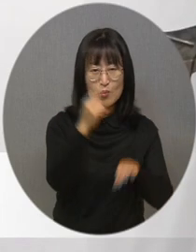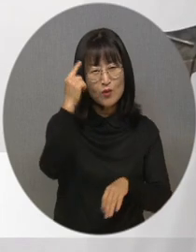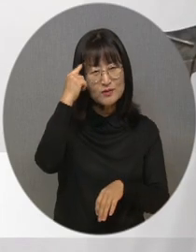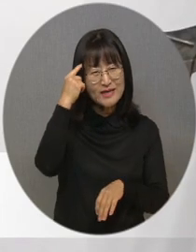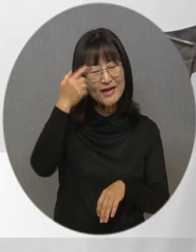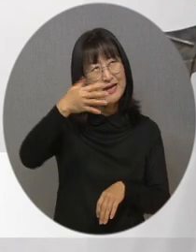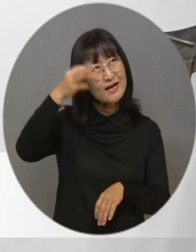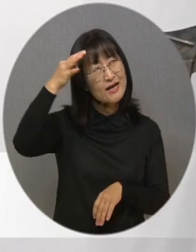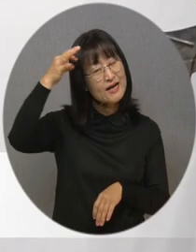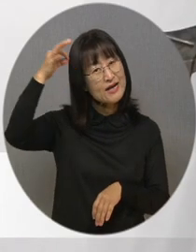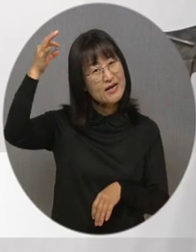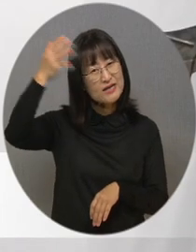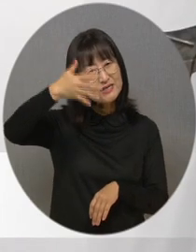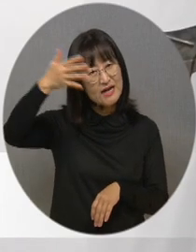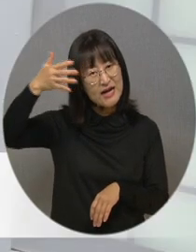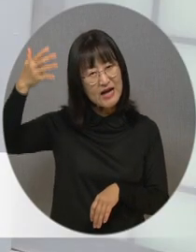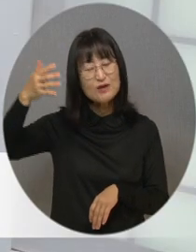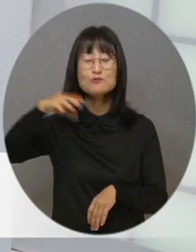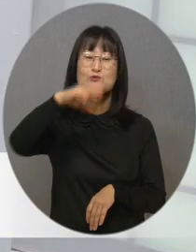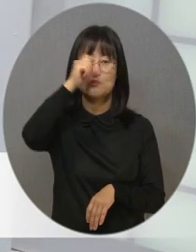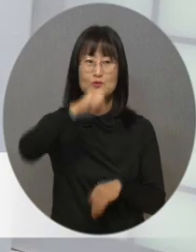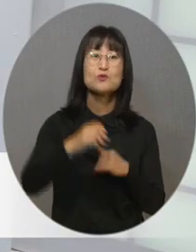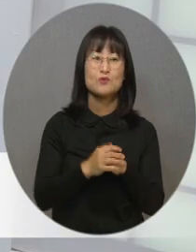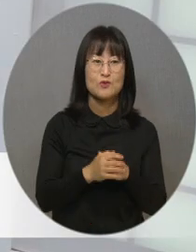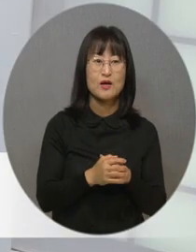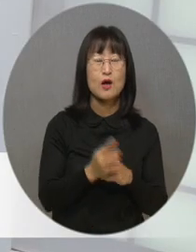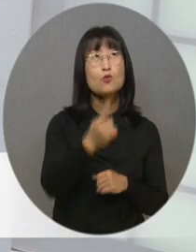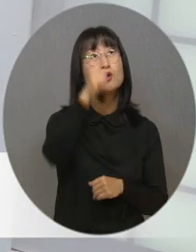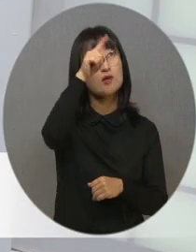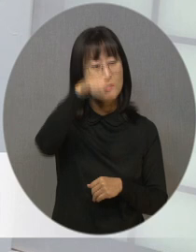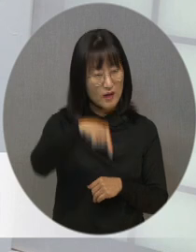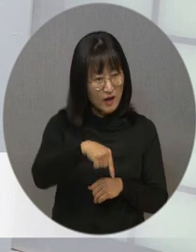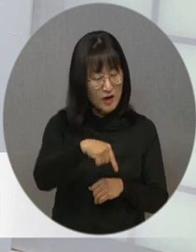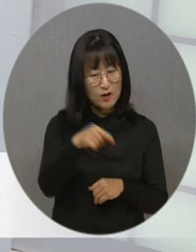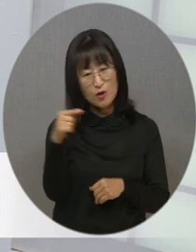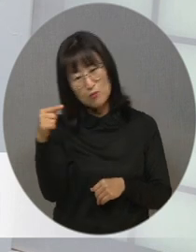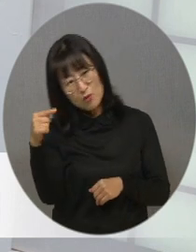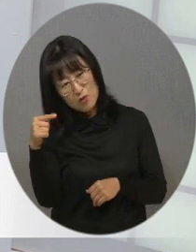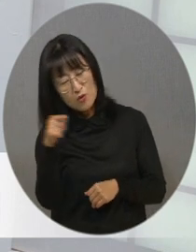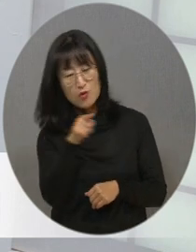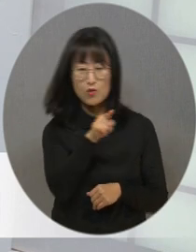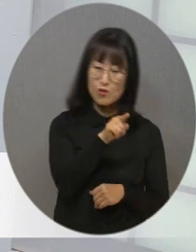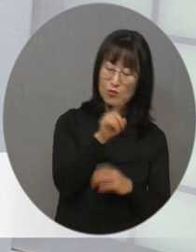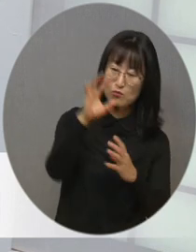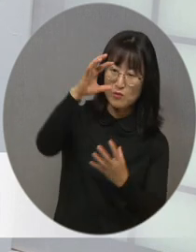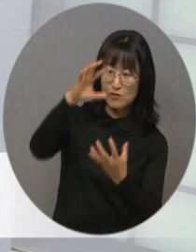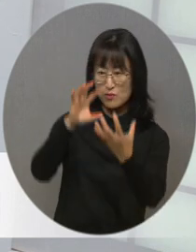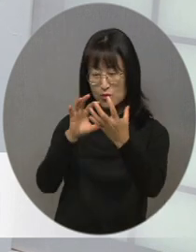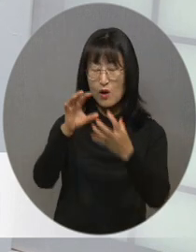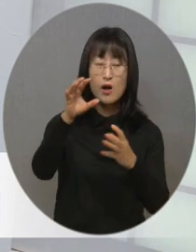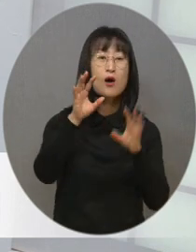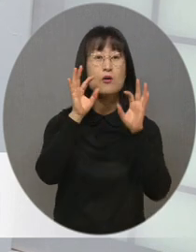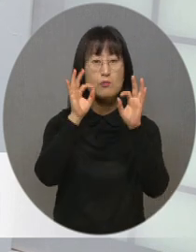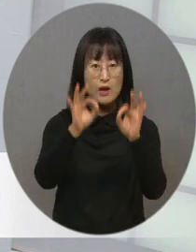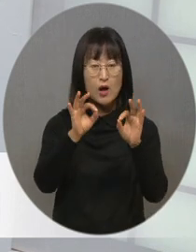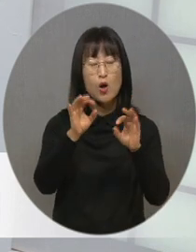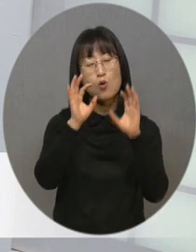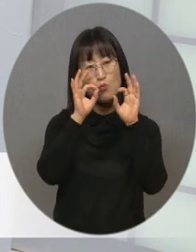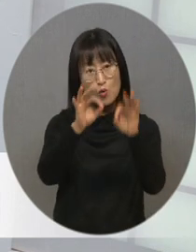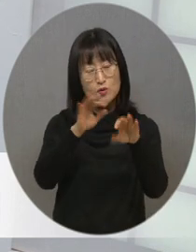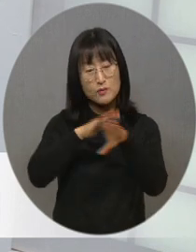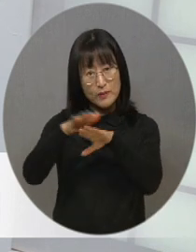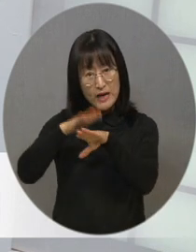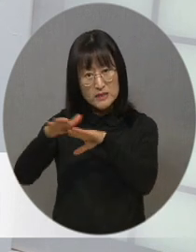수 있으면 참 좋다고 생각합니다. 위로 보든 아래로 보든 옆으로 돌려서 보든 모든 이제 보는 방향에